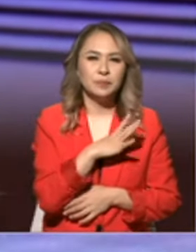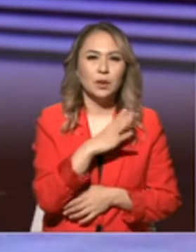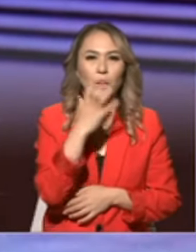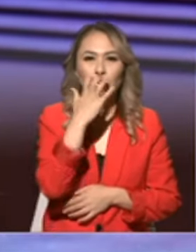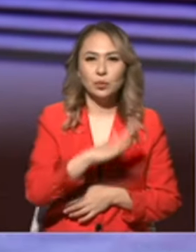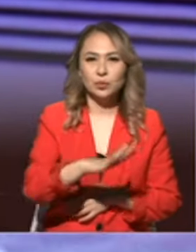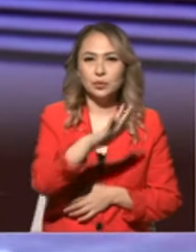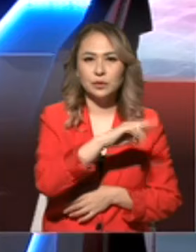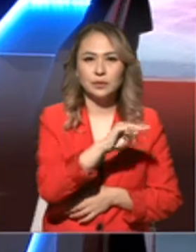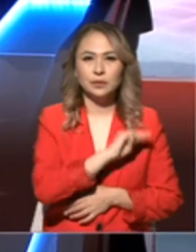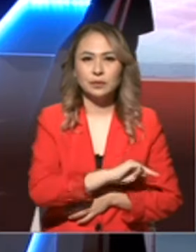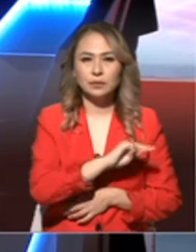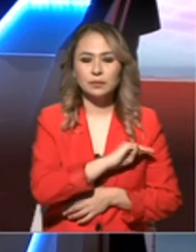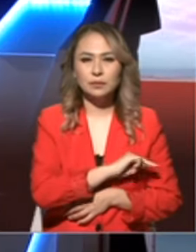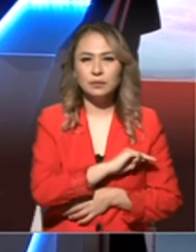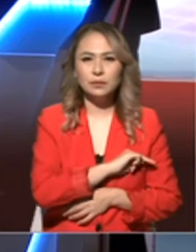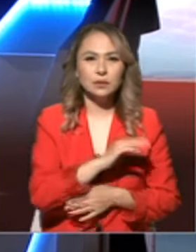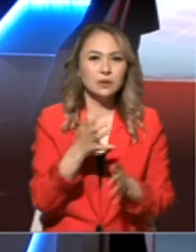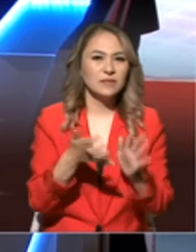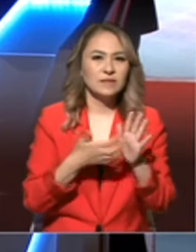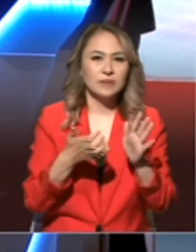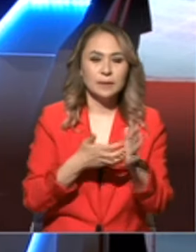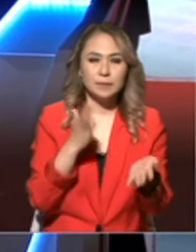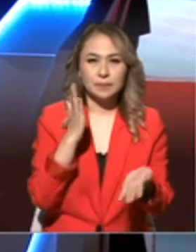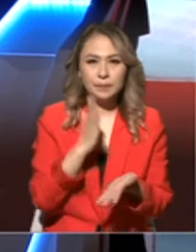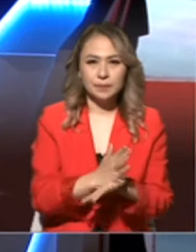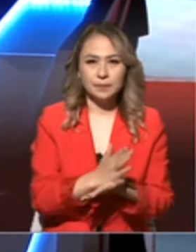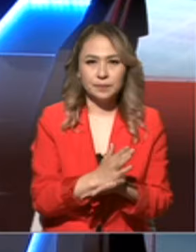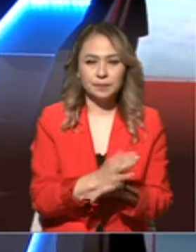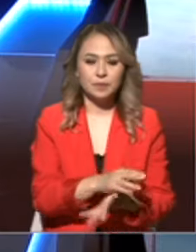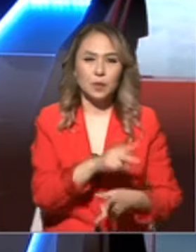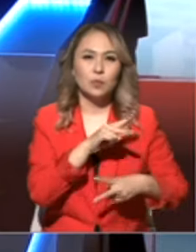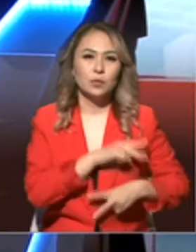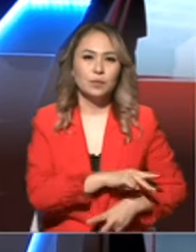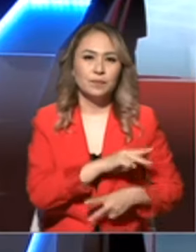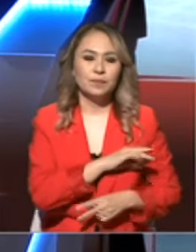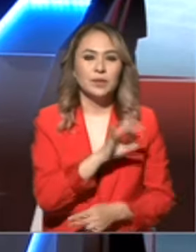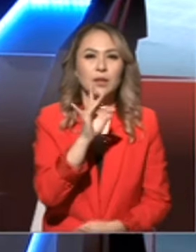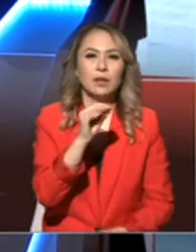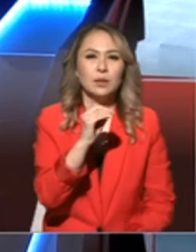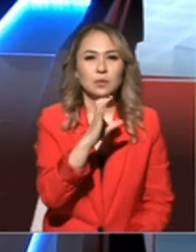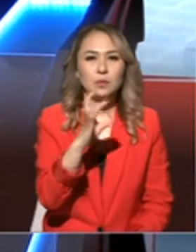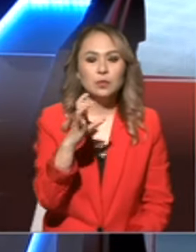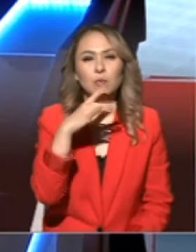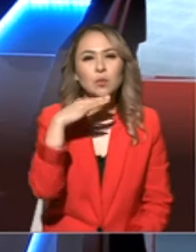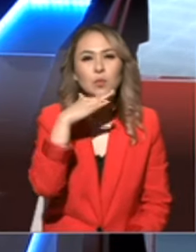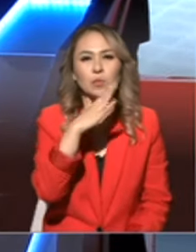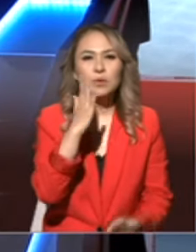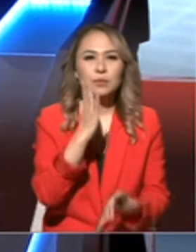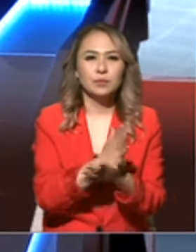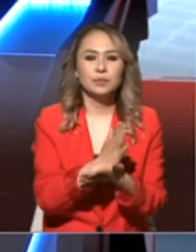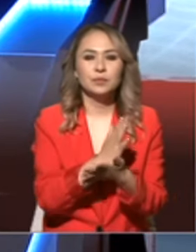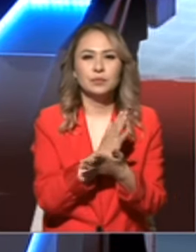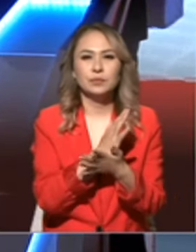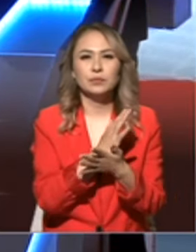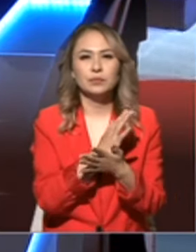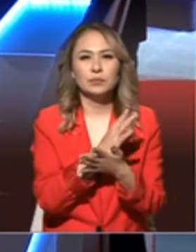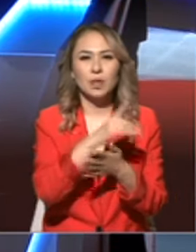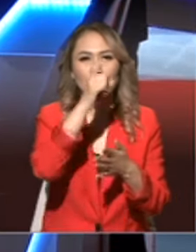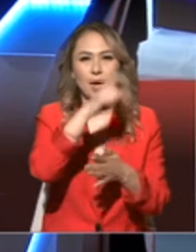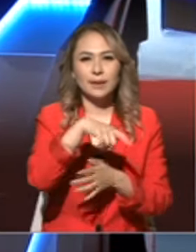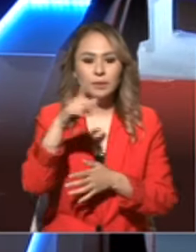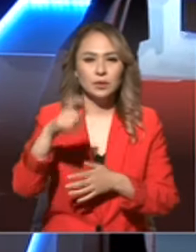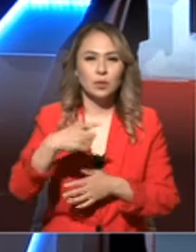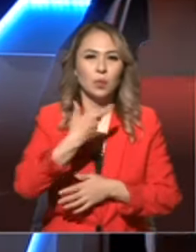жұмыс деген тапшылық бар, яғни еңбек ресурсында көп деген еңбек нарығында